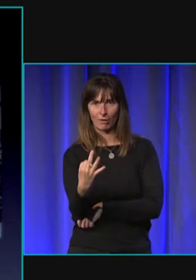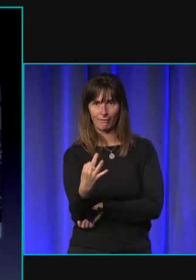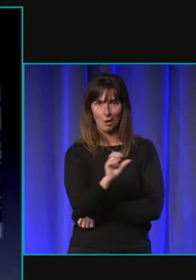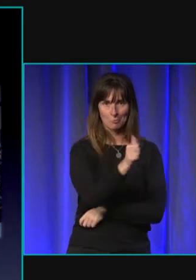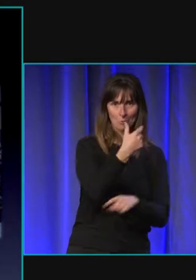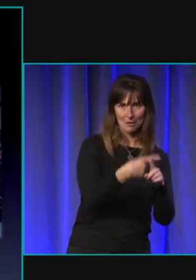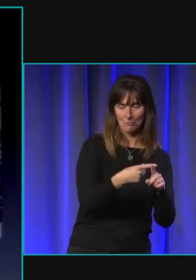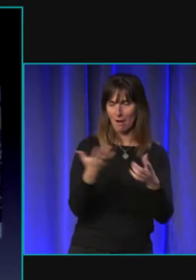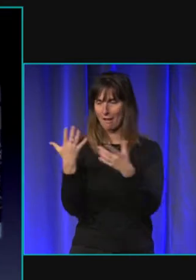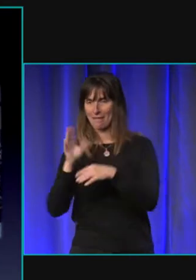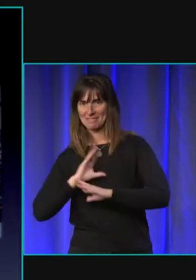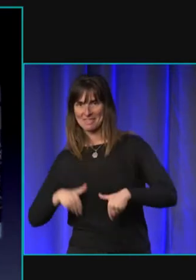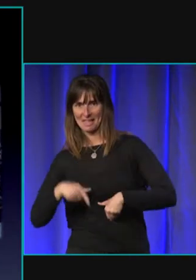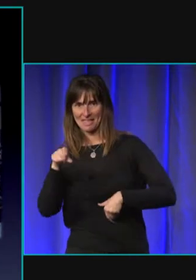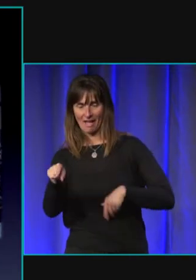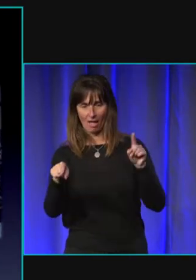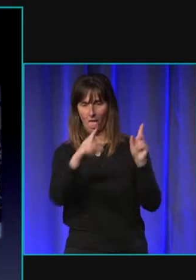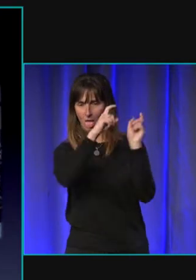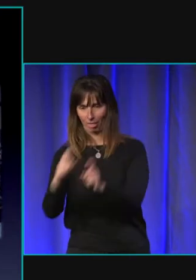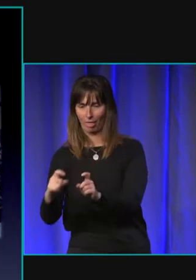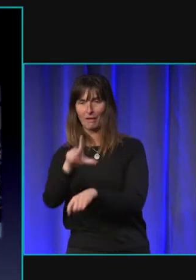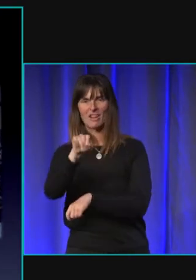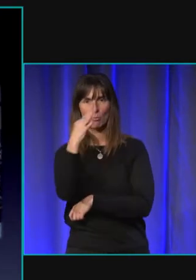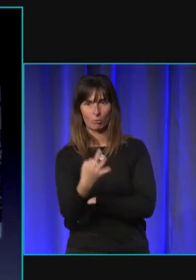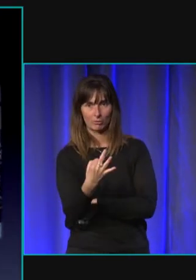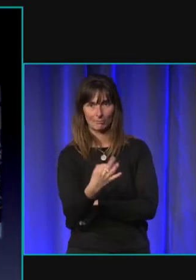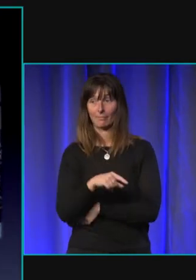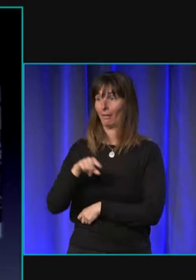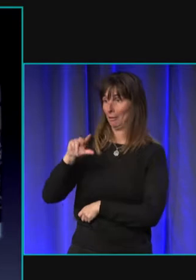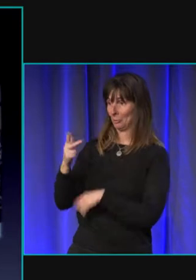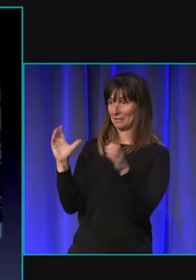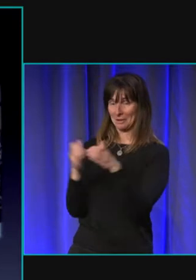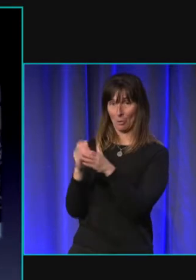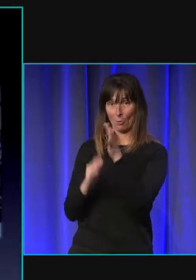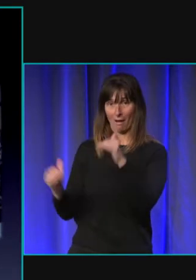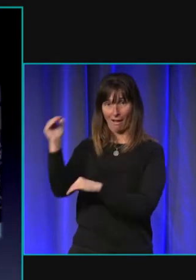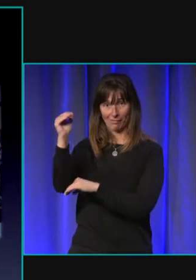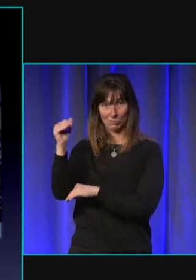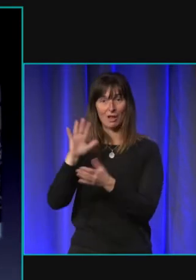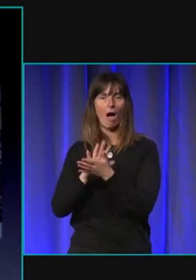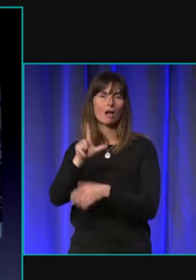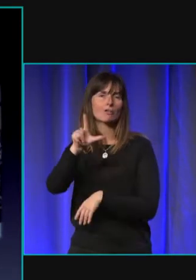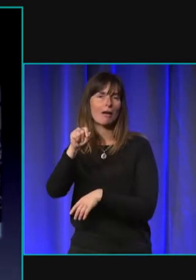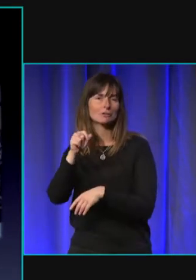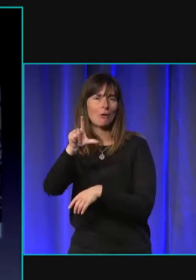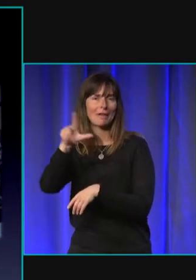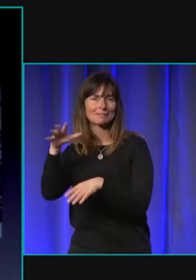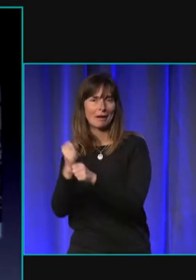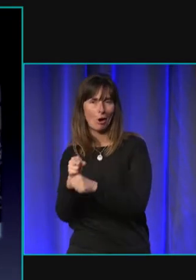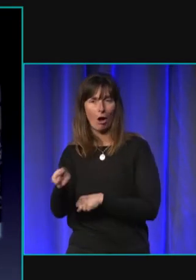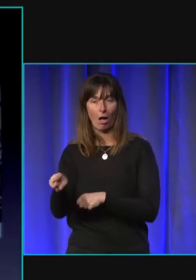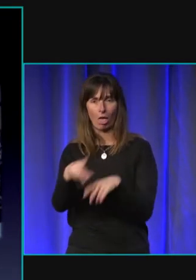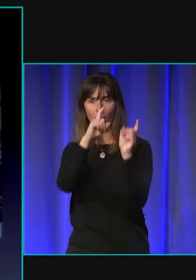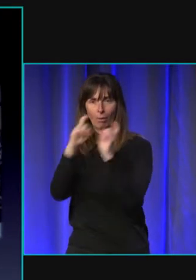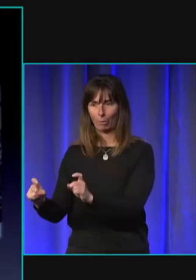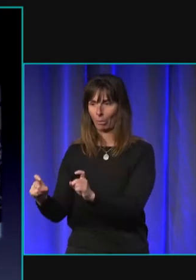premier et le dernier sprint. Alors que nous, en tant qu'adultes, alors 20-25 ans, on a une baisse qui est